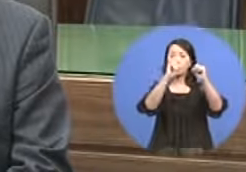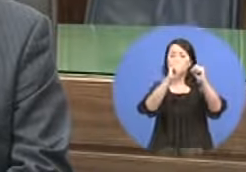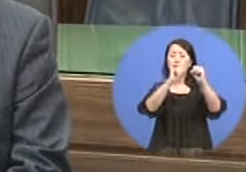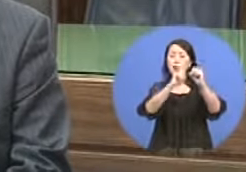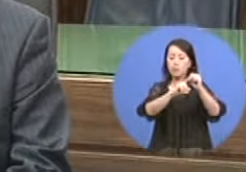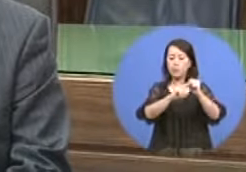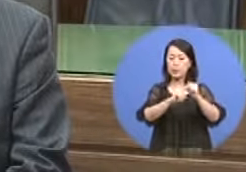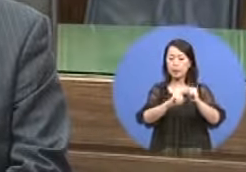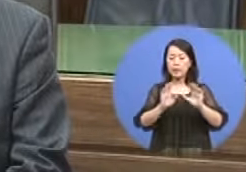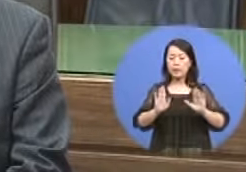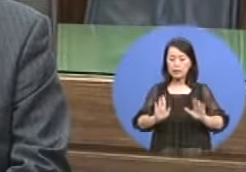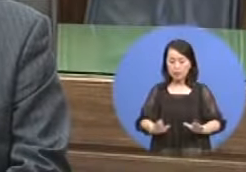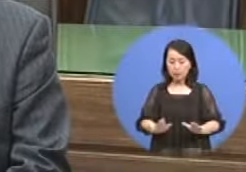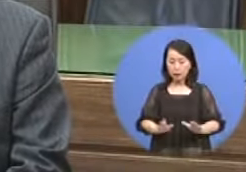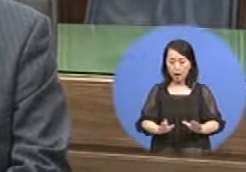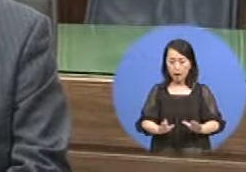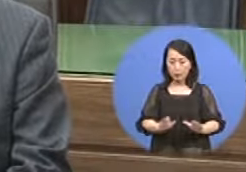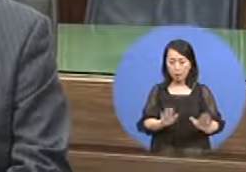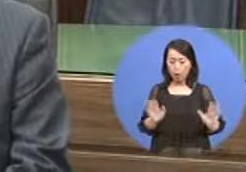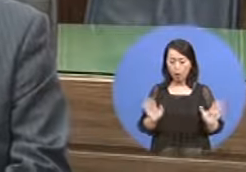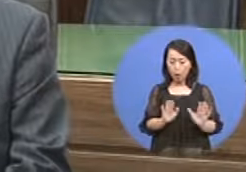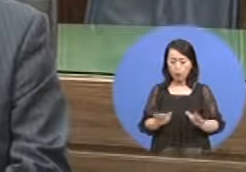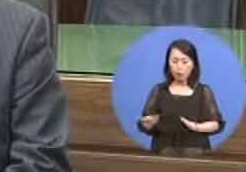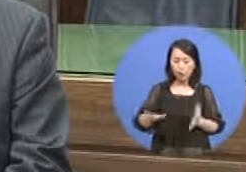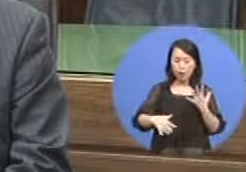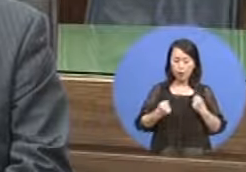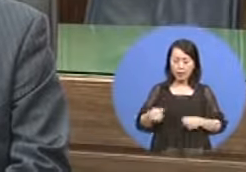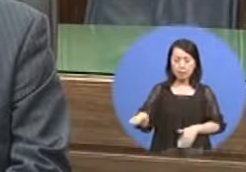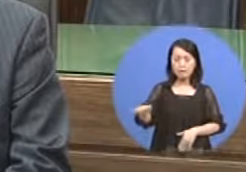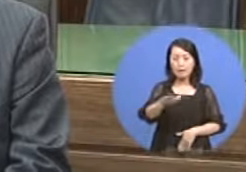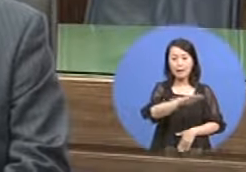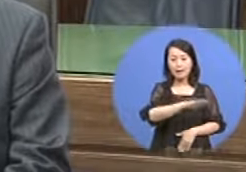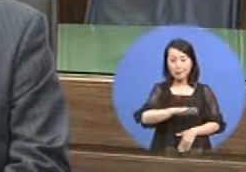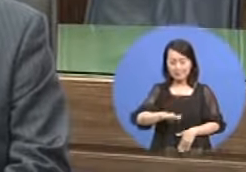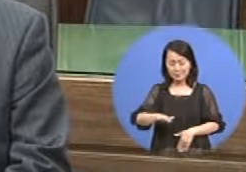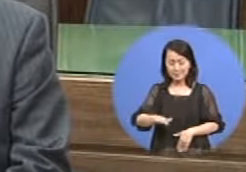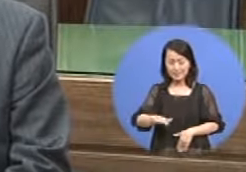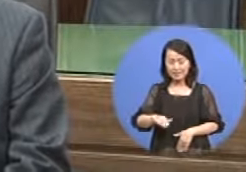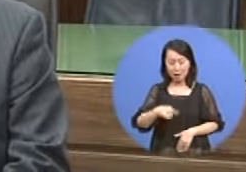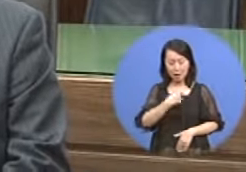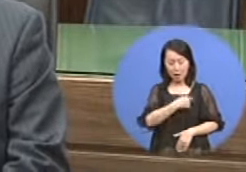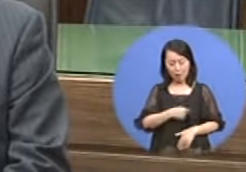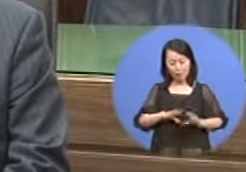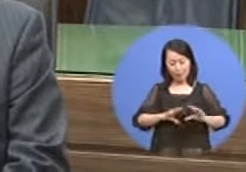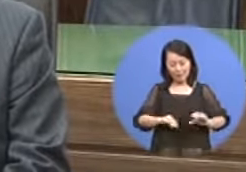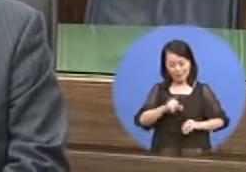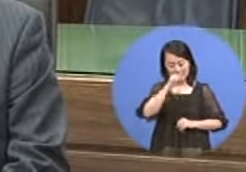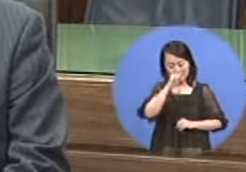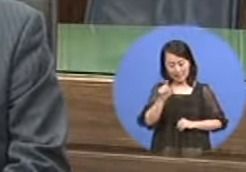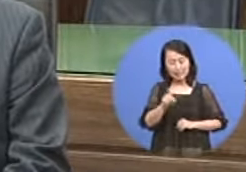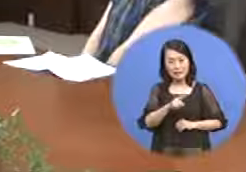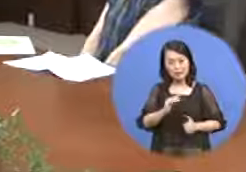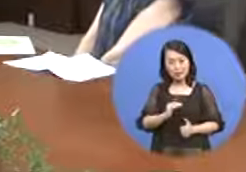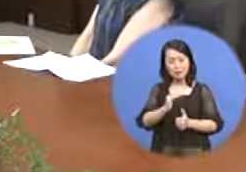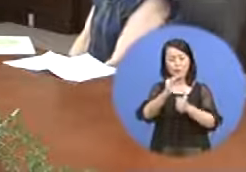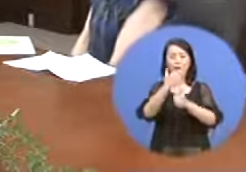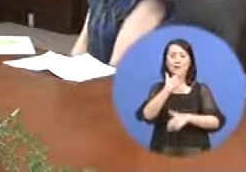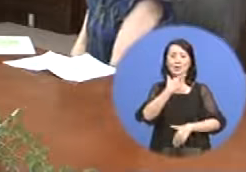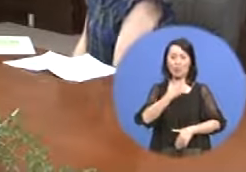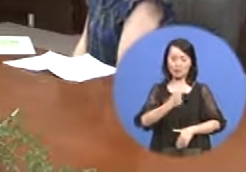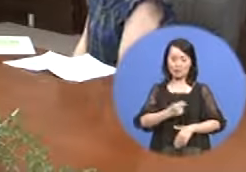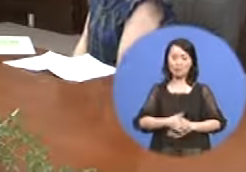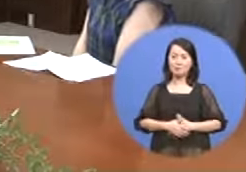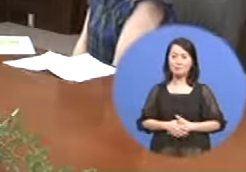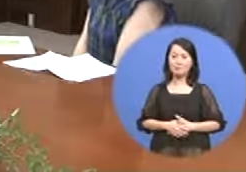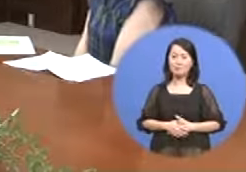教育をしている人たちが、いい子に育ってくれるということは大変大事なことだと思うんですね。なるほど。 また知事